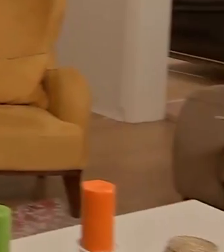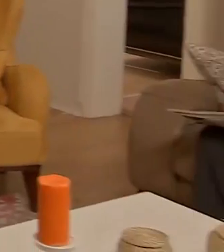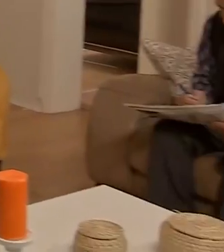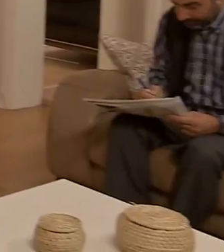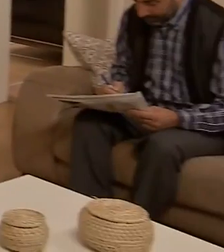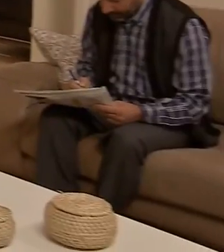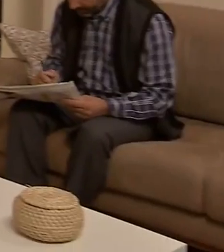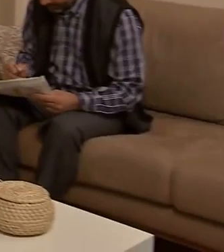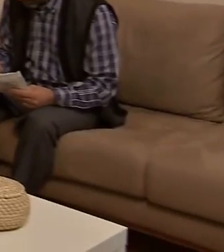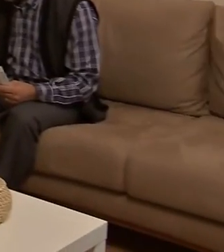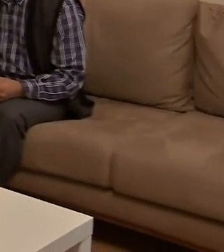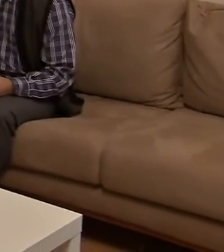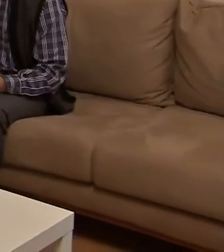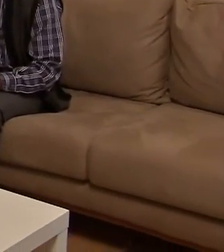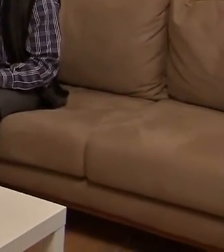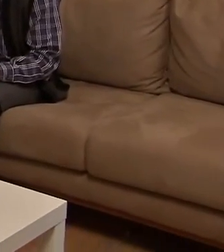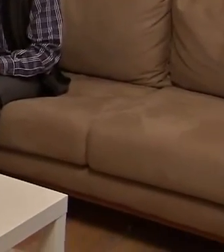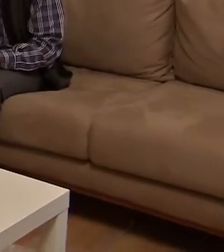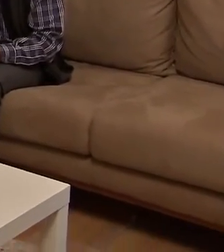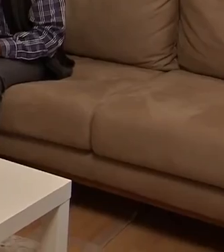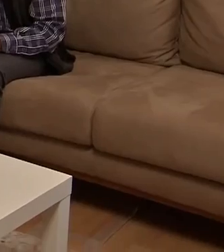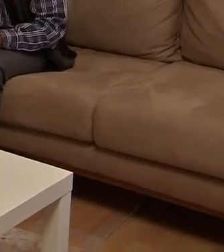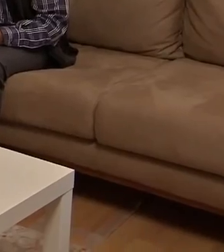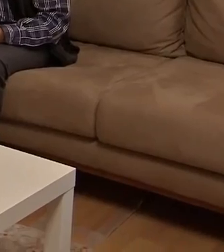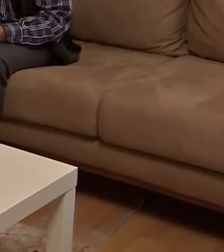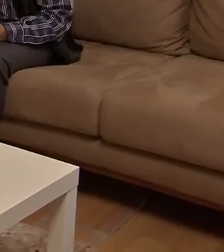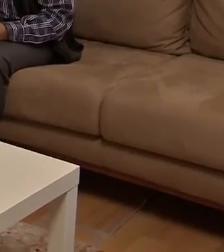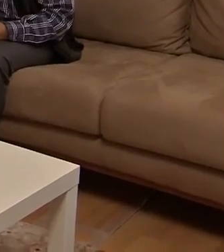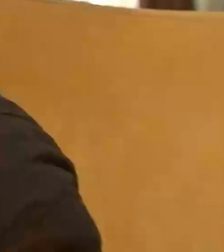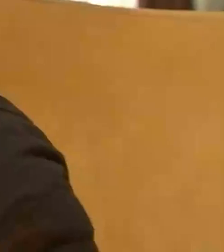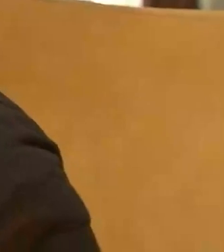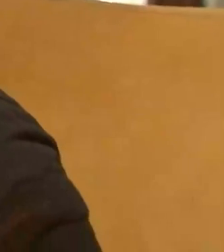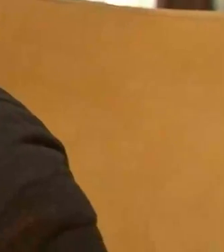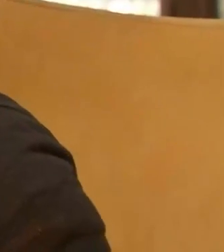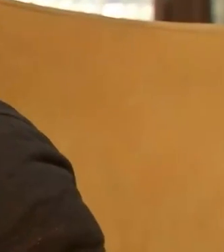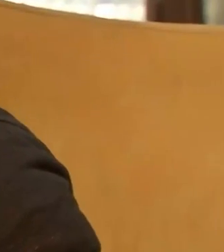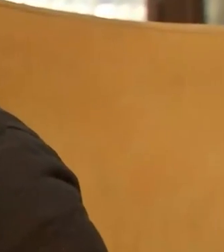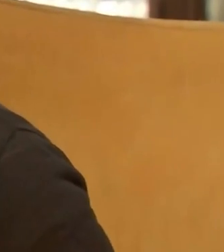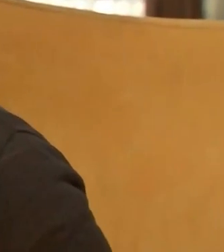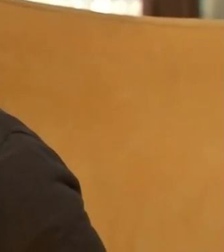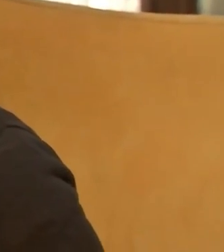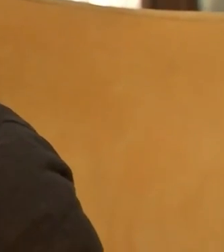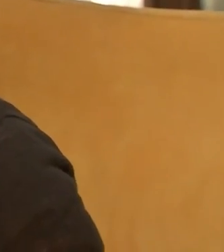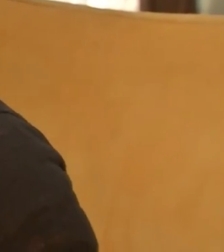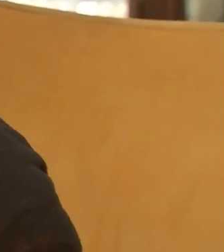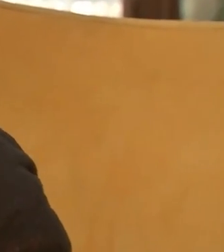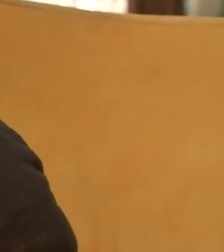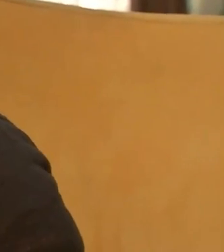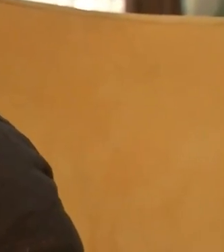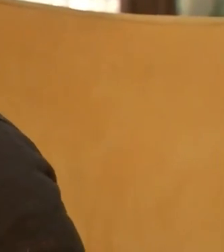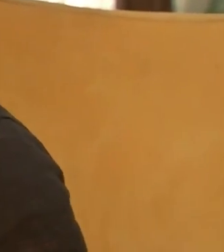Mevde patlıcan ve bıçak koyduğu cam tabakla salona geldi. Salim bulmaca çözüyor. Sevim Berger'e geçti ama gözü